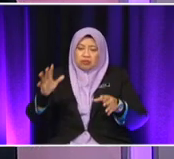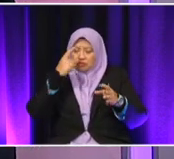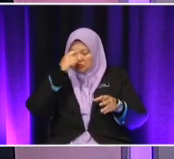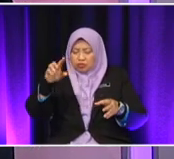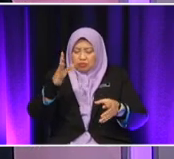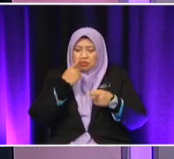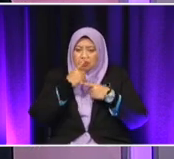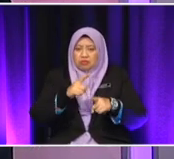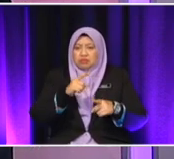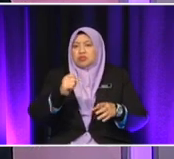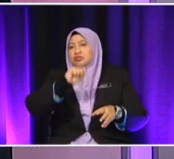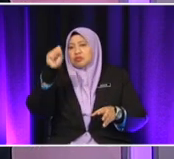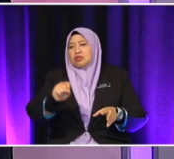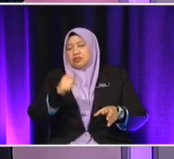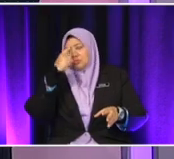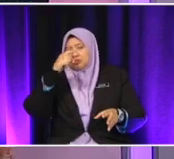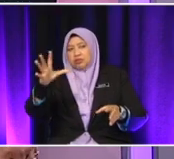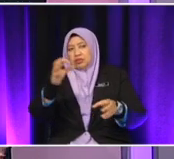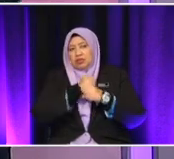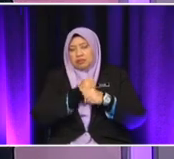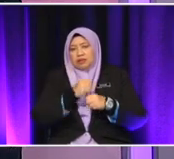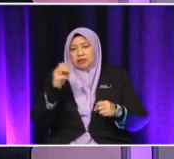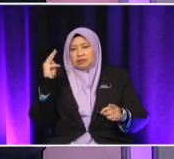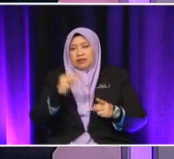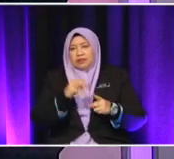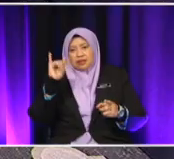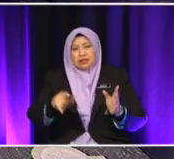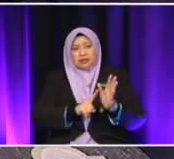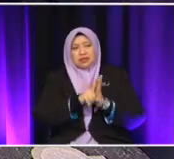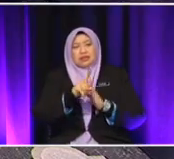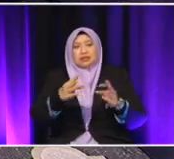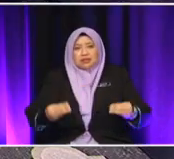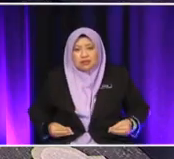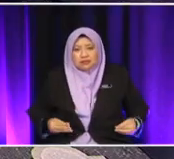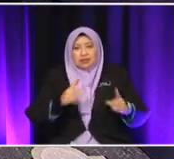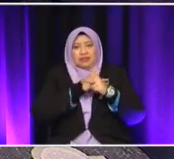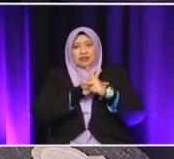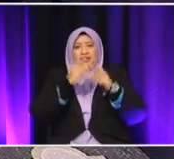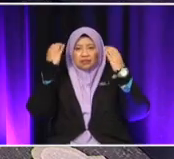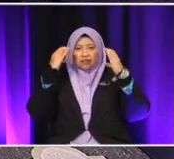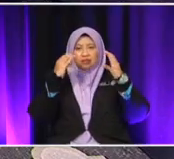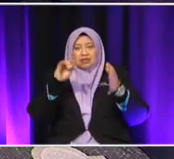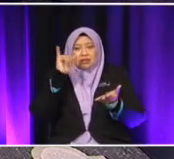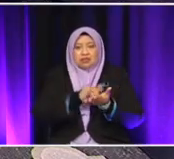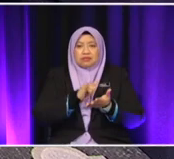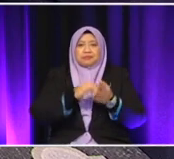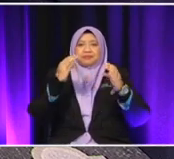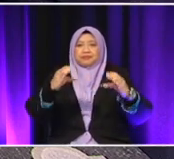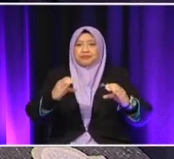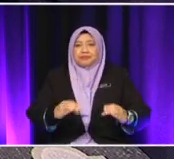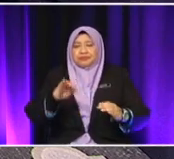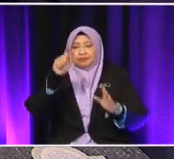Baiklah untuk mendapat markas yang tinggi penggunaan kata tugas baik untuk kita